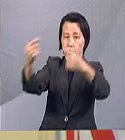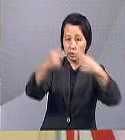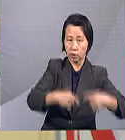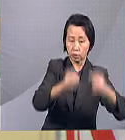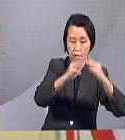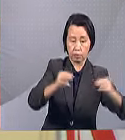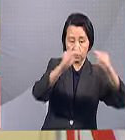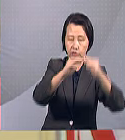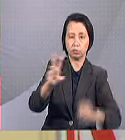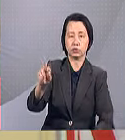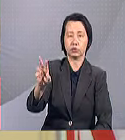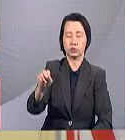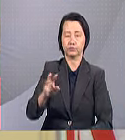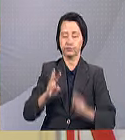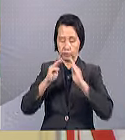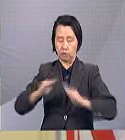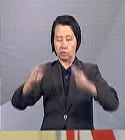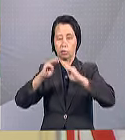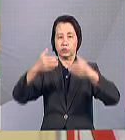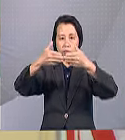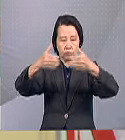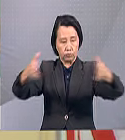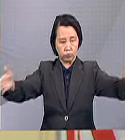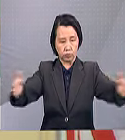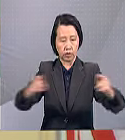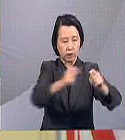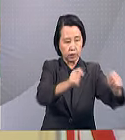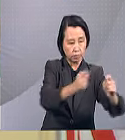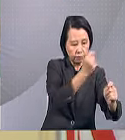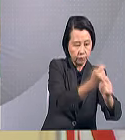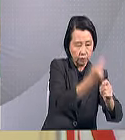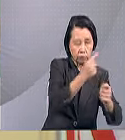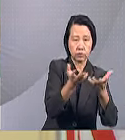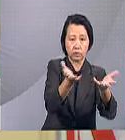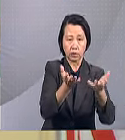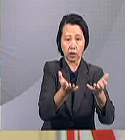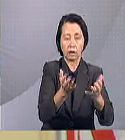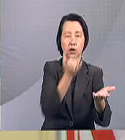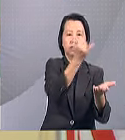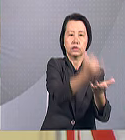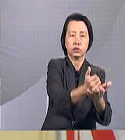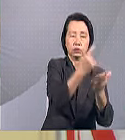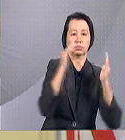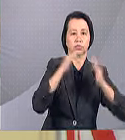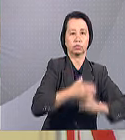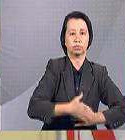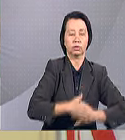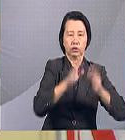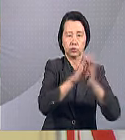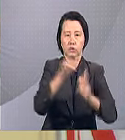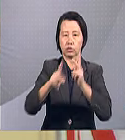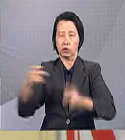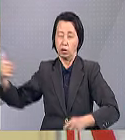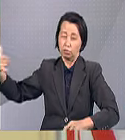ini. Masjid turut dibuka ruang tertentu untuk mereka yang ingin singgah solat seperti